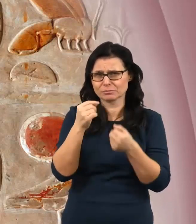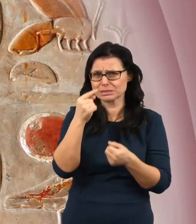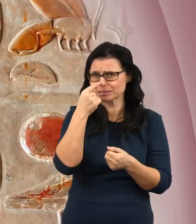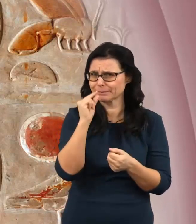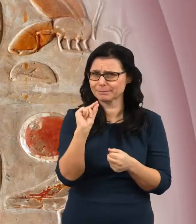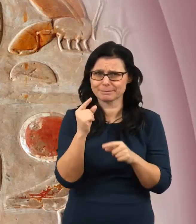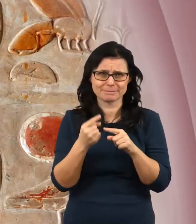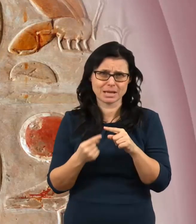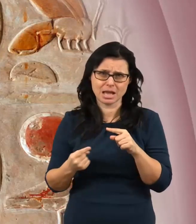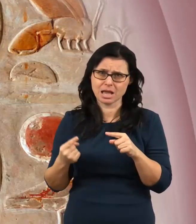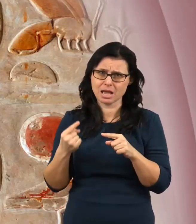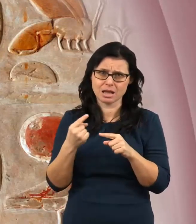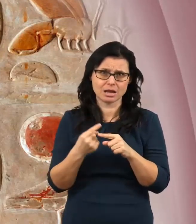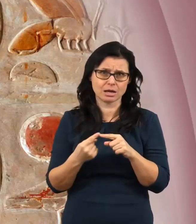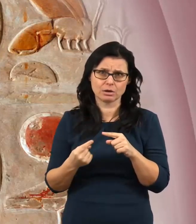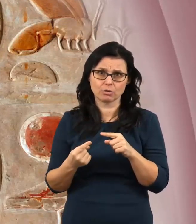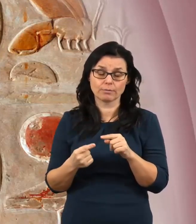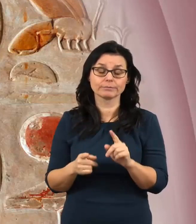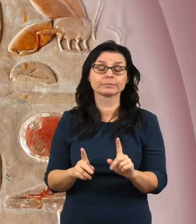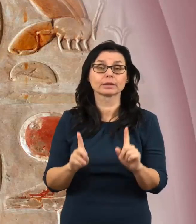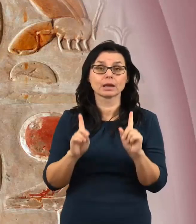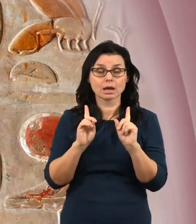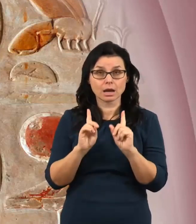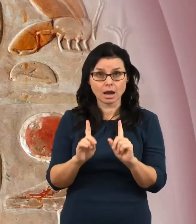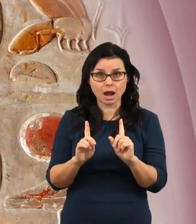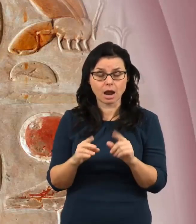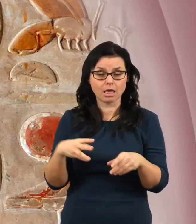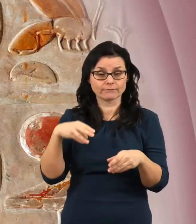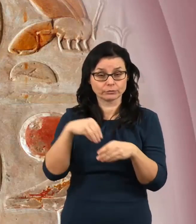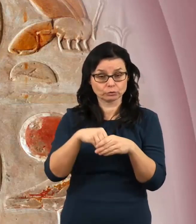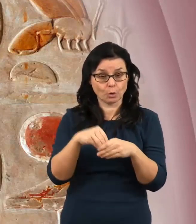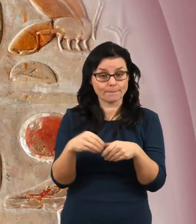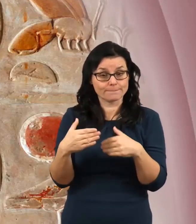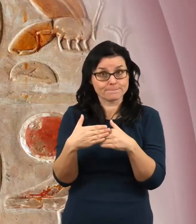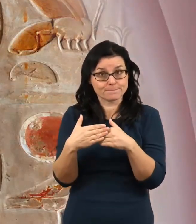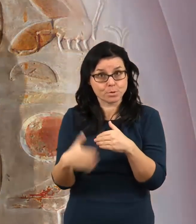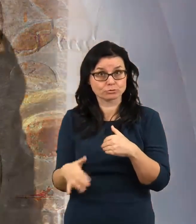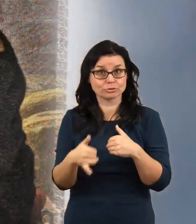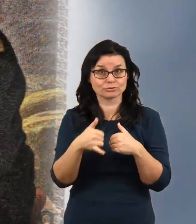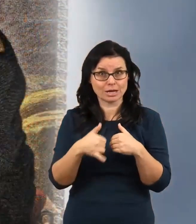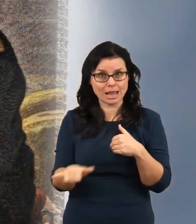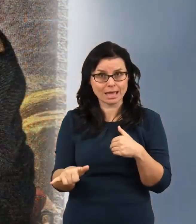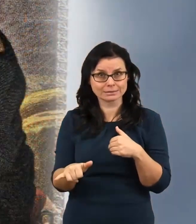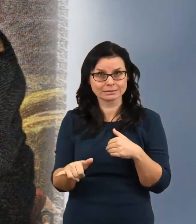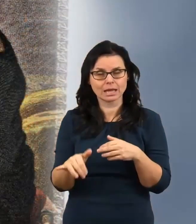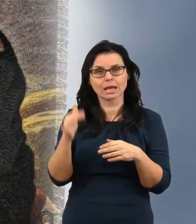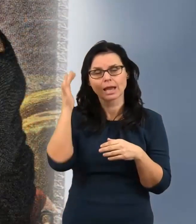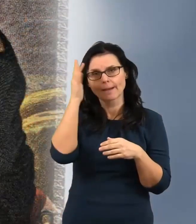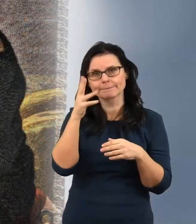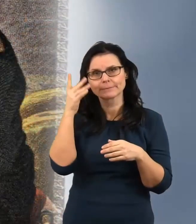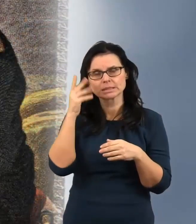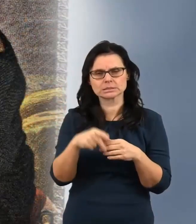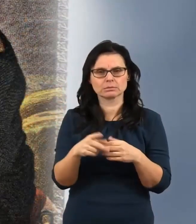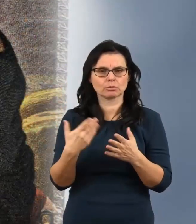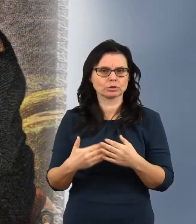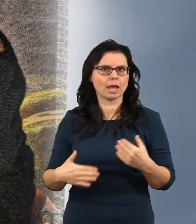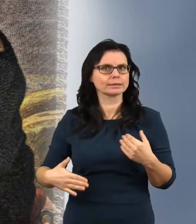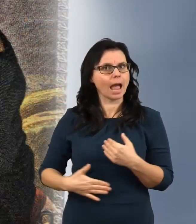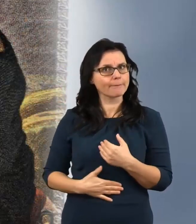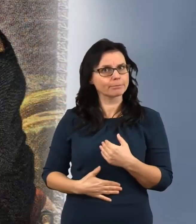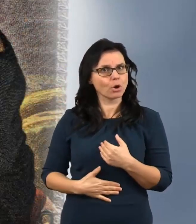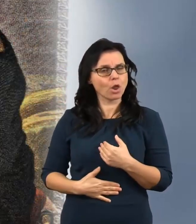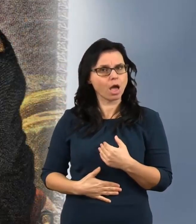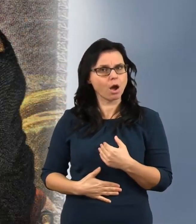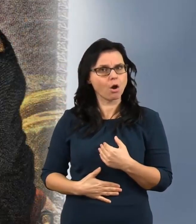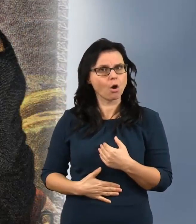Ale v tom pozdějších letech, a teď myslím na Napoleona, to